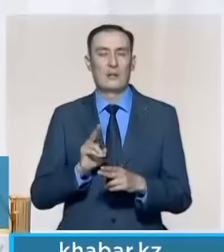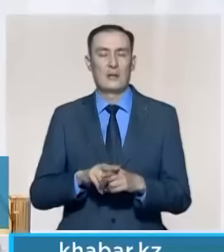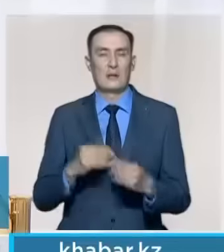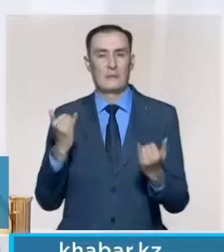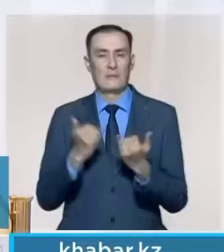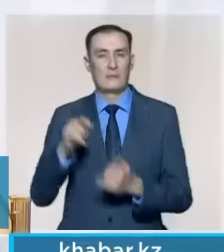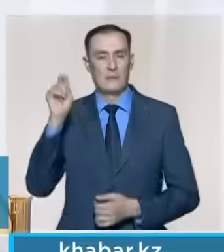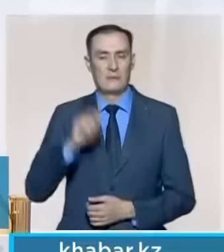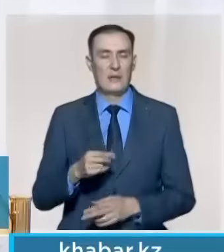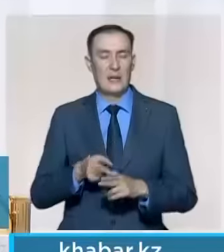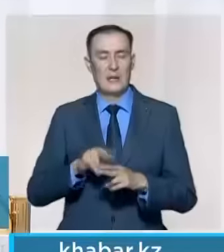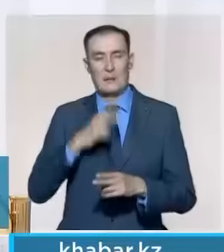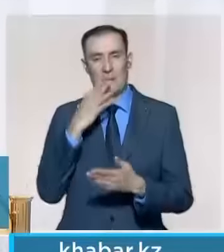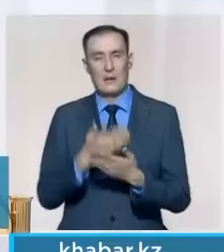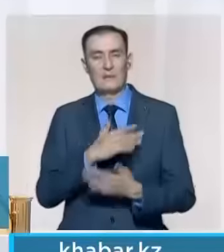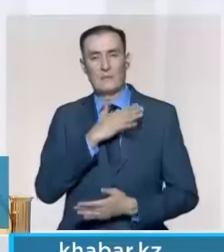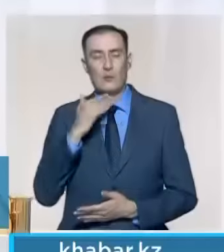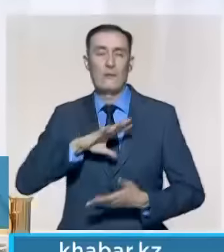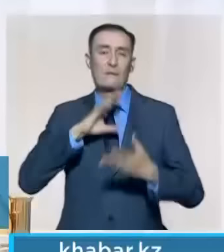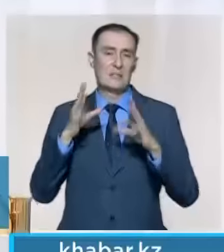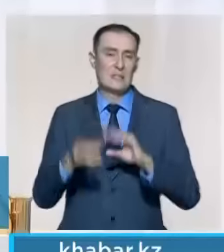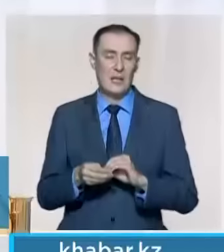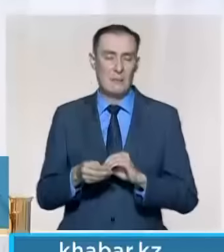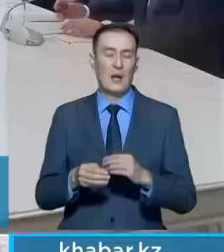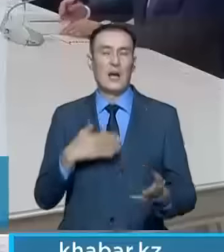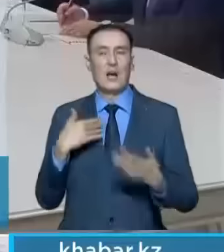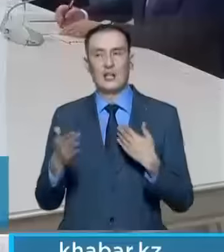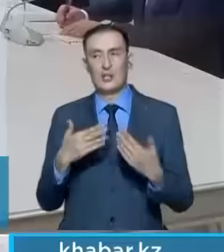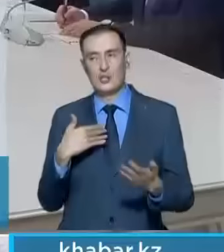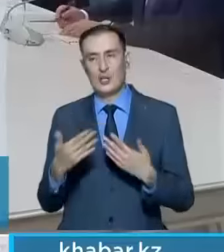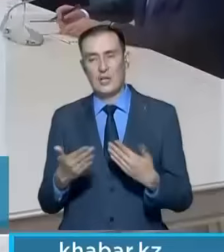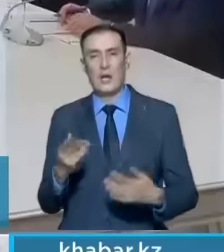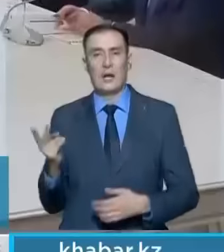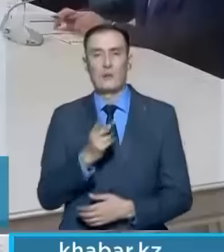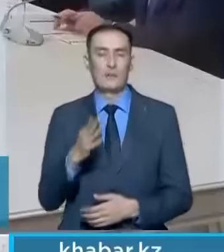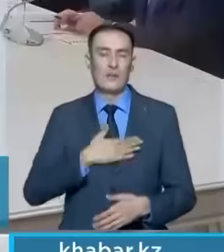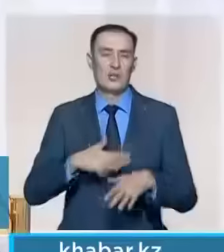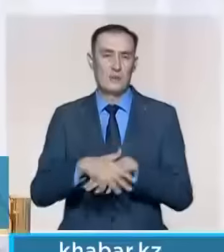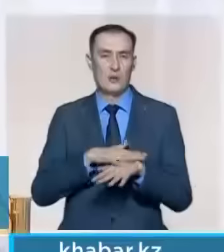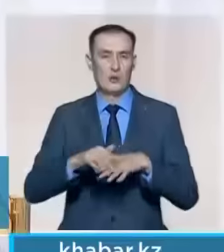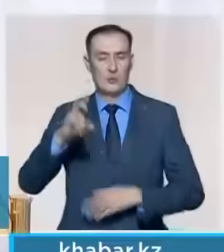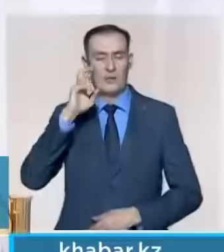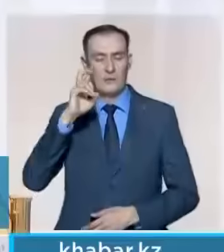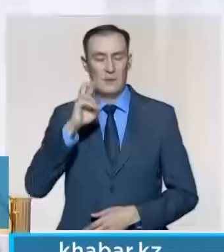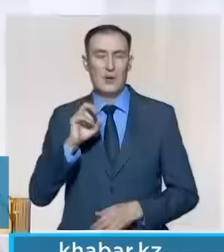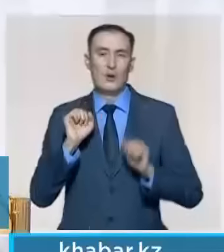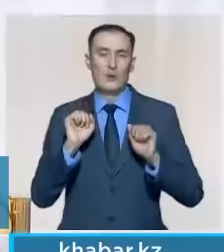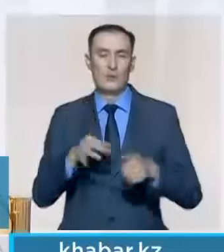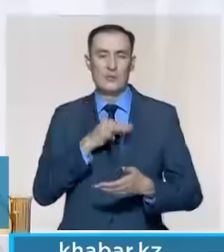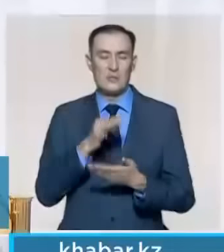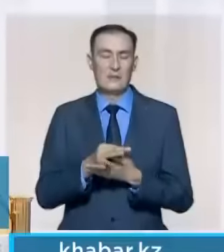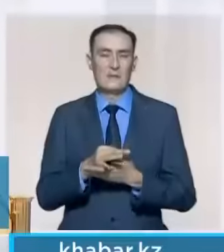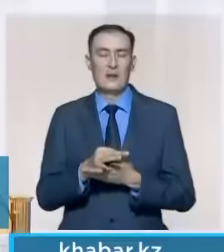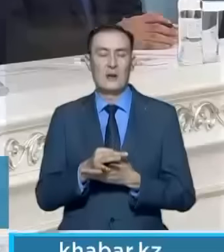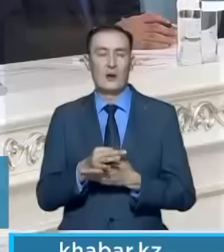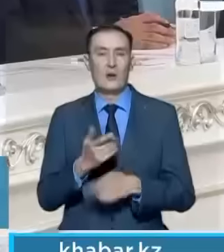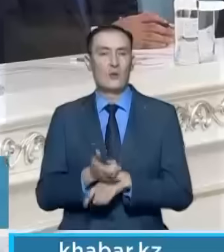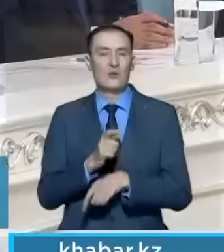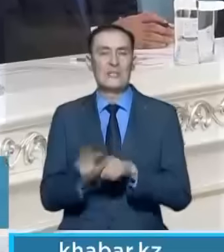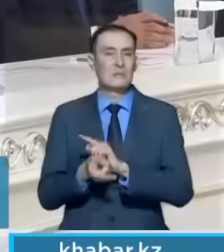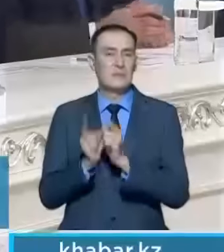это говорит о многом. В целом атмосфера взаимоотношений между нашими странами, можно сказать, кардинально